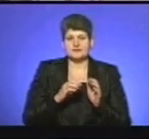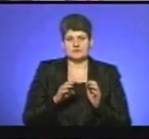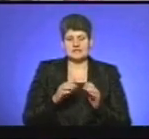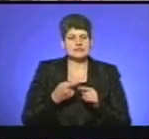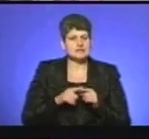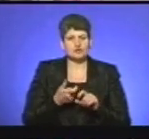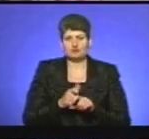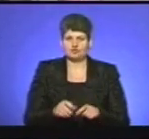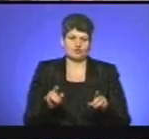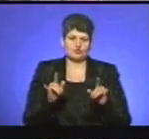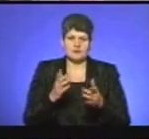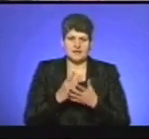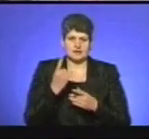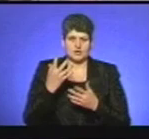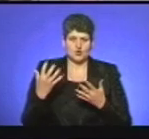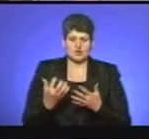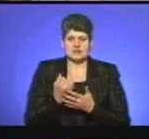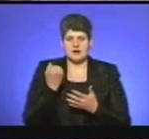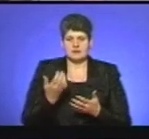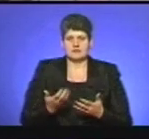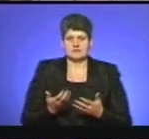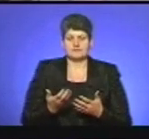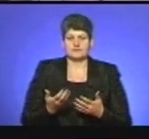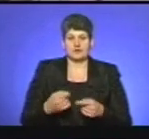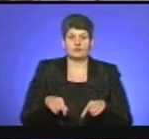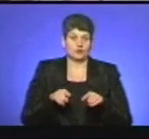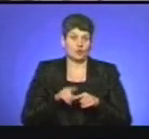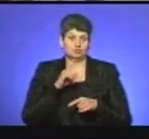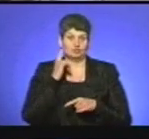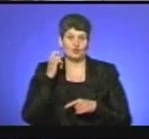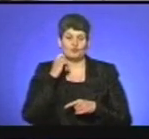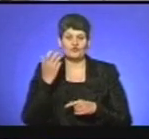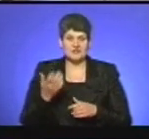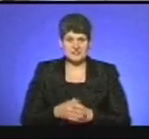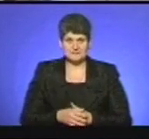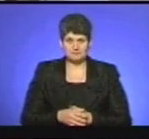дуже круто мати такі досягнення в такому молодому віці.